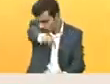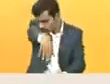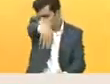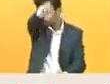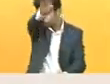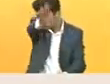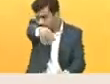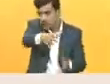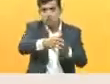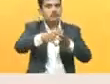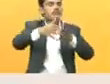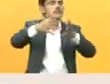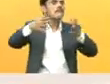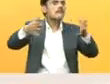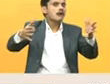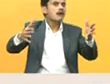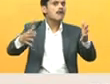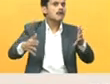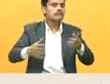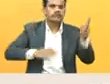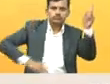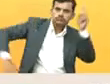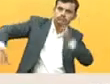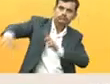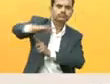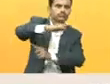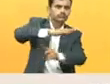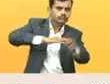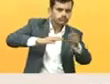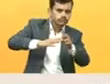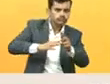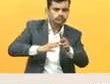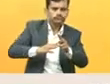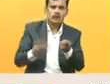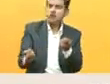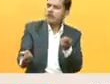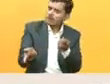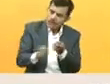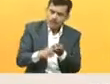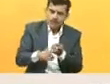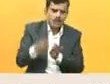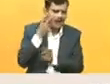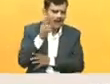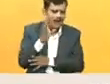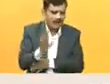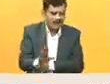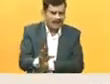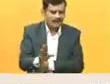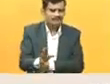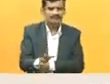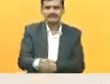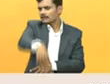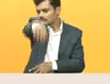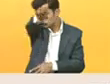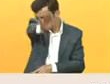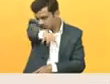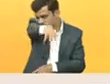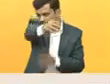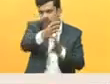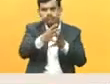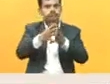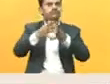एक बड़ा ठिकाना है। इस क्षेत्र में कई घटनाएं देखी जा रही थी जहां हाथियों के